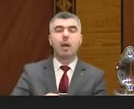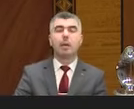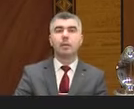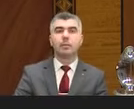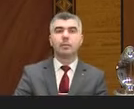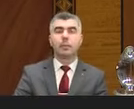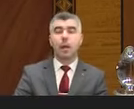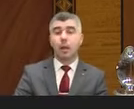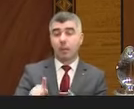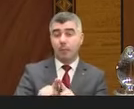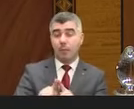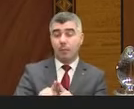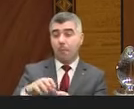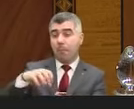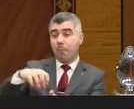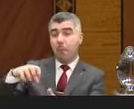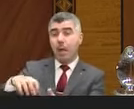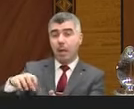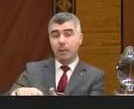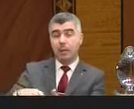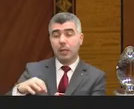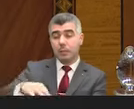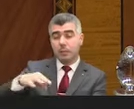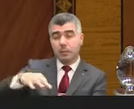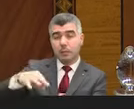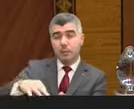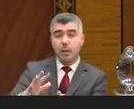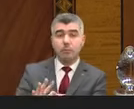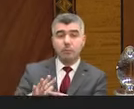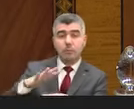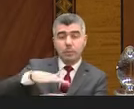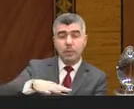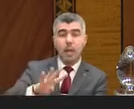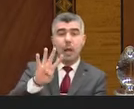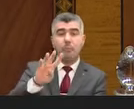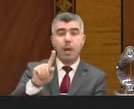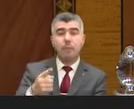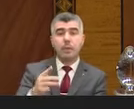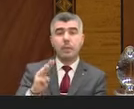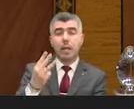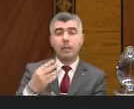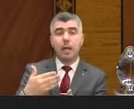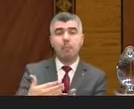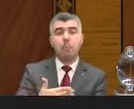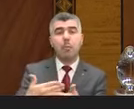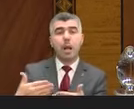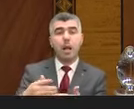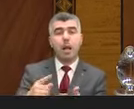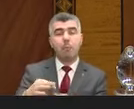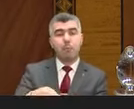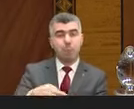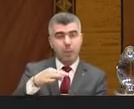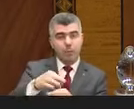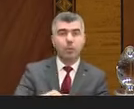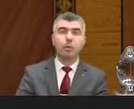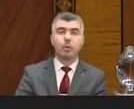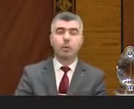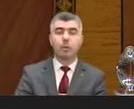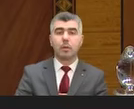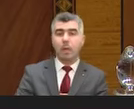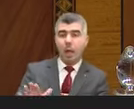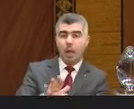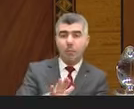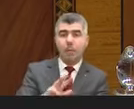يخص المناطق السقوية، المخزون ديال السدود وصل لحد الآن 4.3 مليار متر مكعب، أي بمعدل الملء